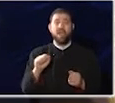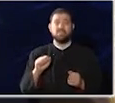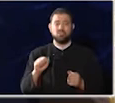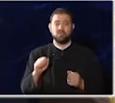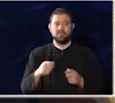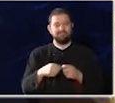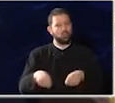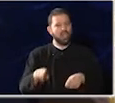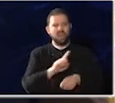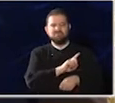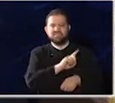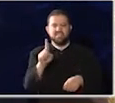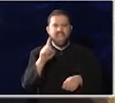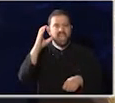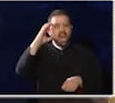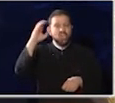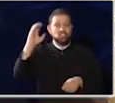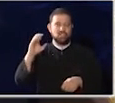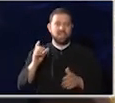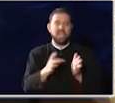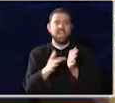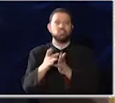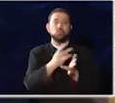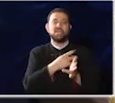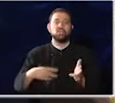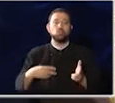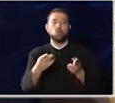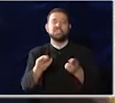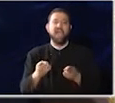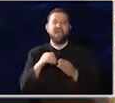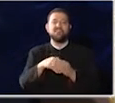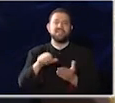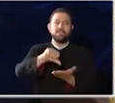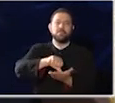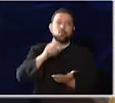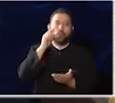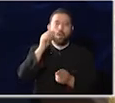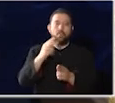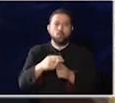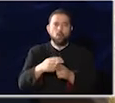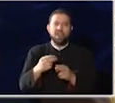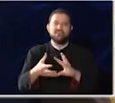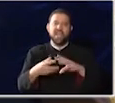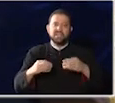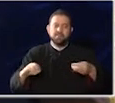atitudine total necreștină. Hristos a venit în mijlocul celor bolnavi, i-a